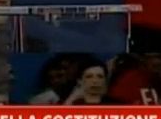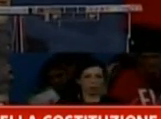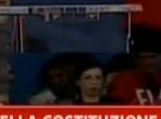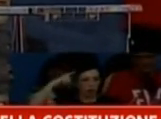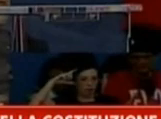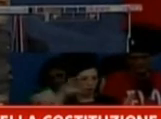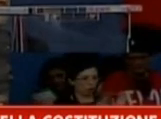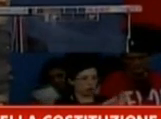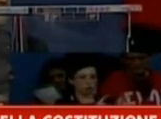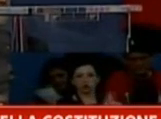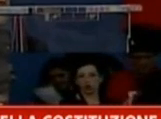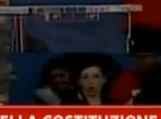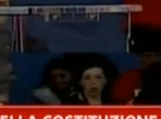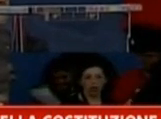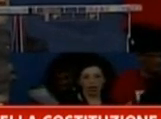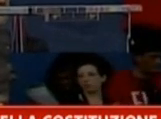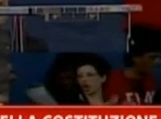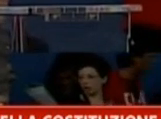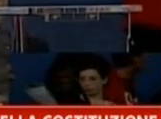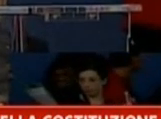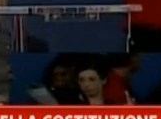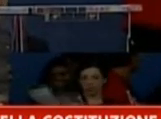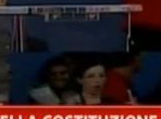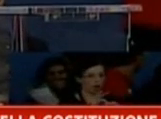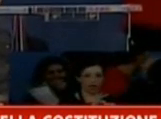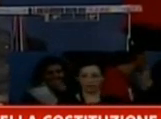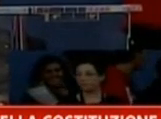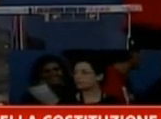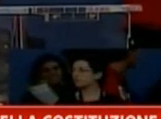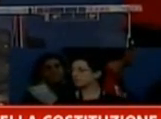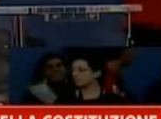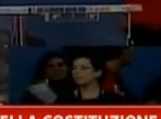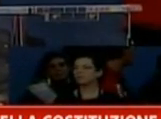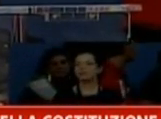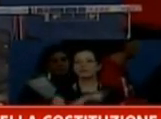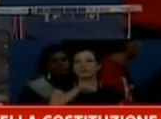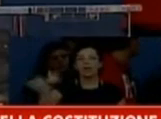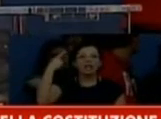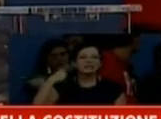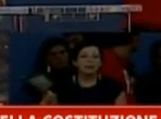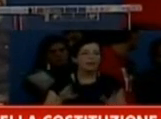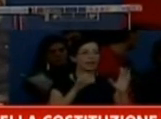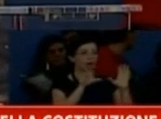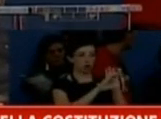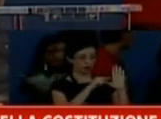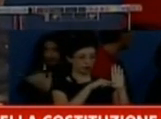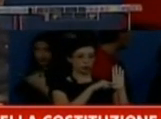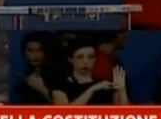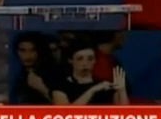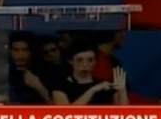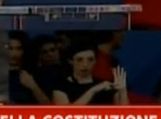di Costituzione. Per esempio, sapete che si dice che la Costituzione è quella cosa che un popolo